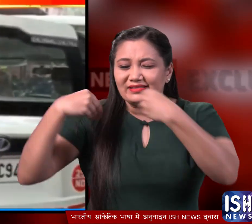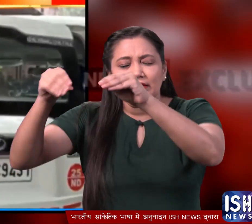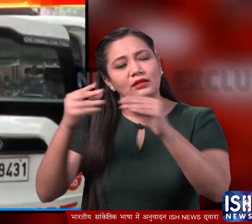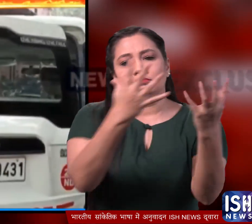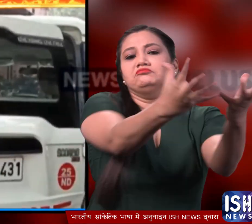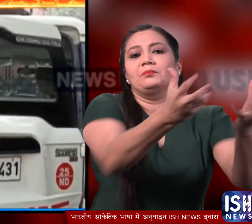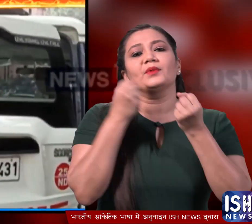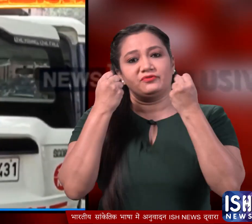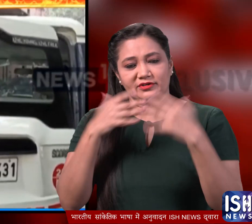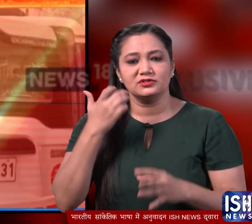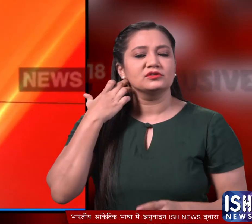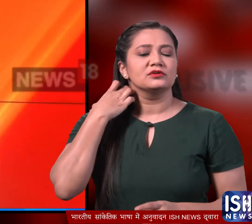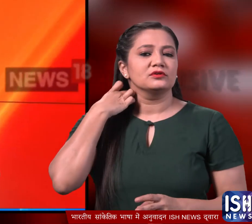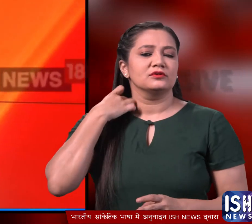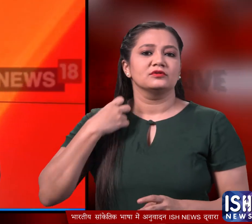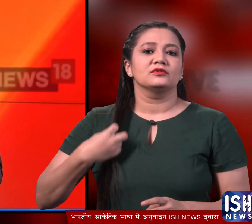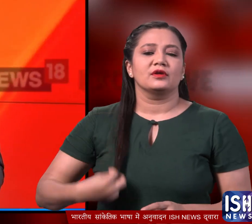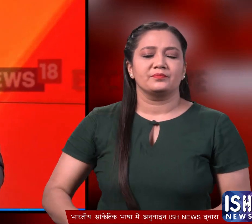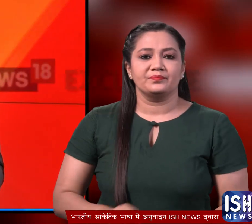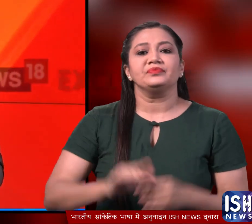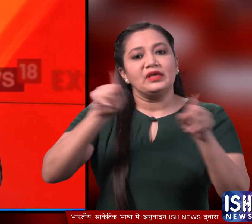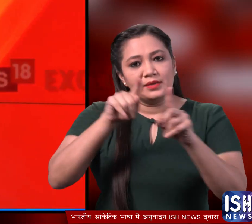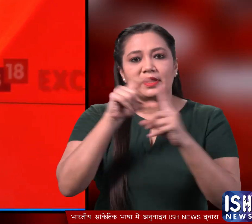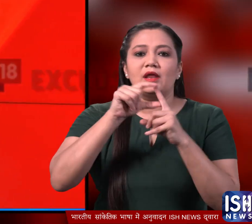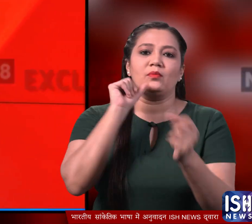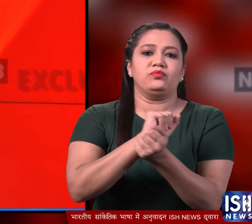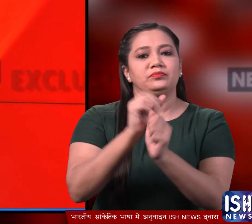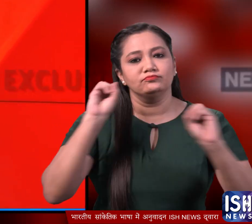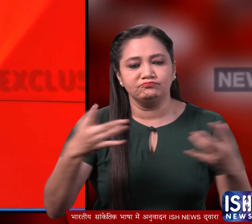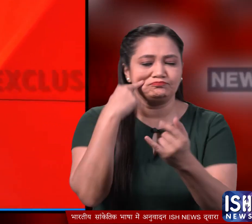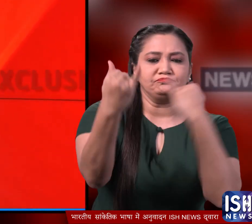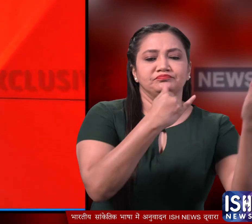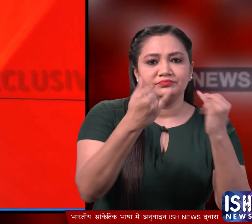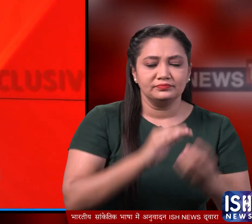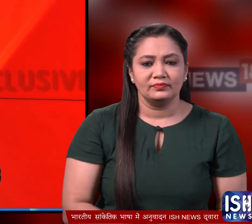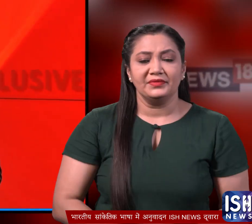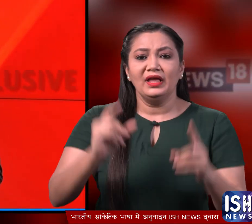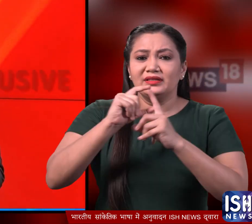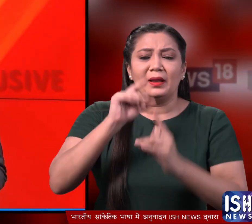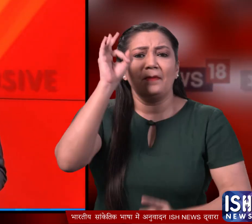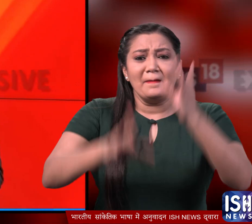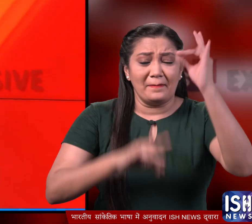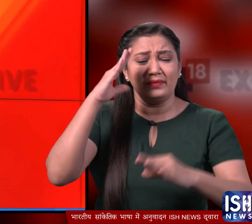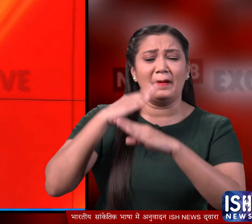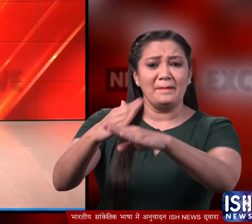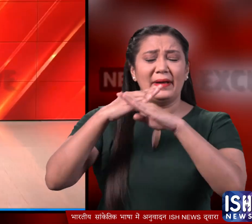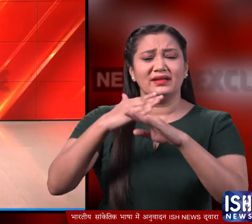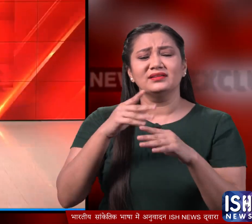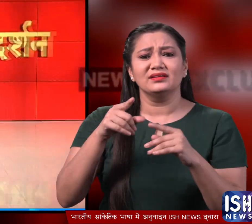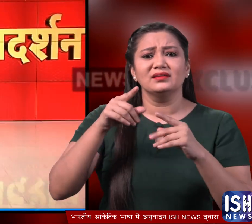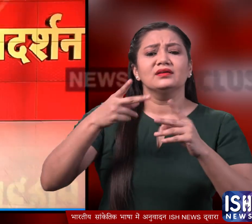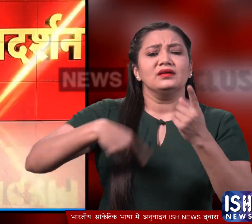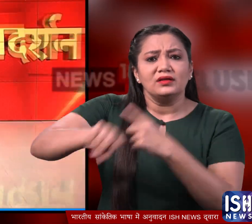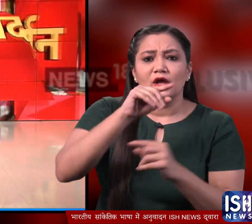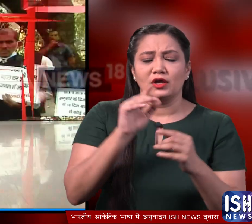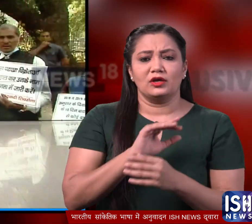دیوالی پر بیچنے کے لیے خریدے تھے خبر ہے کہ جس کی تلاش بھی دلی پولیس نے شروع کر دی اس بیچ دیوالی پر دلی میں پٹاکے جلانے پر لگی روک سے ناراض